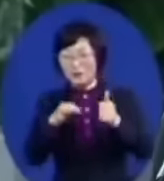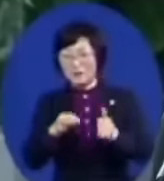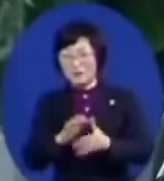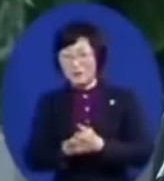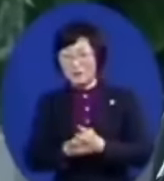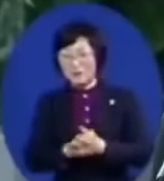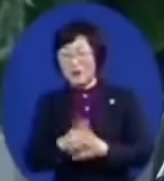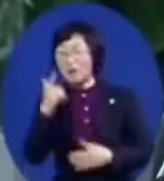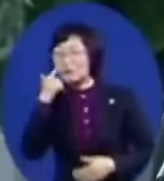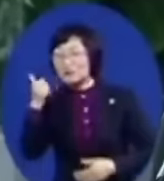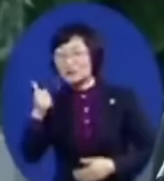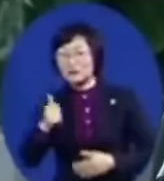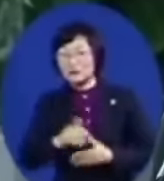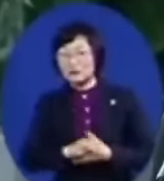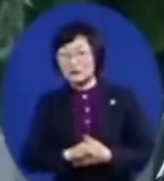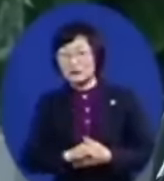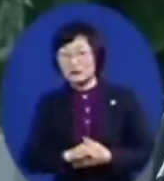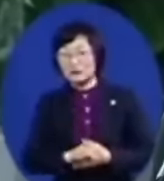아버지요.